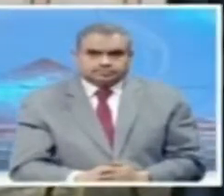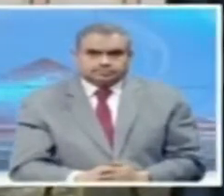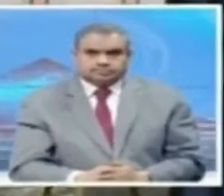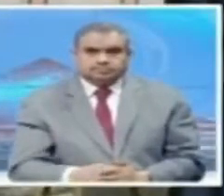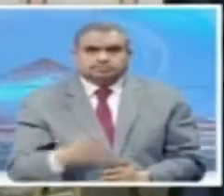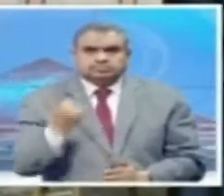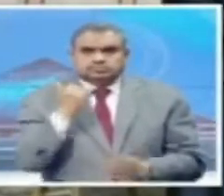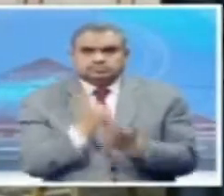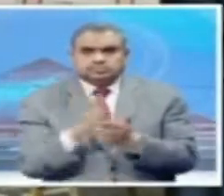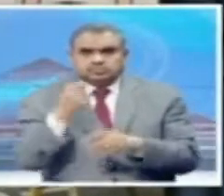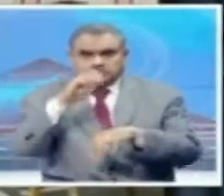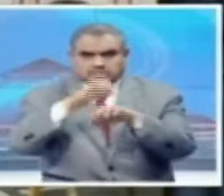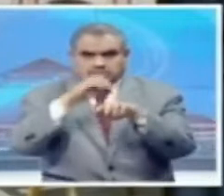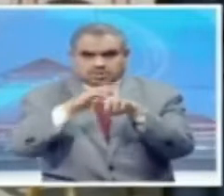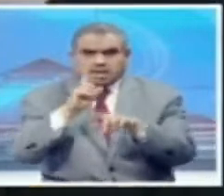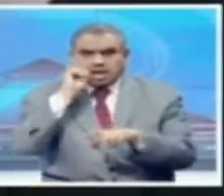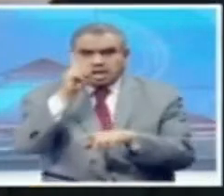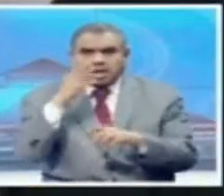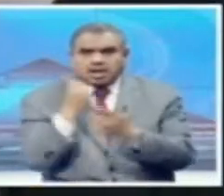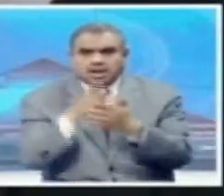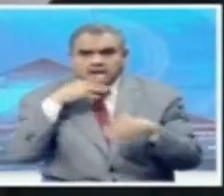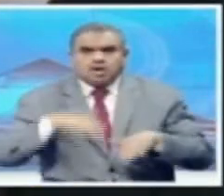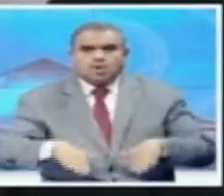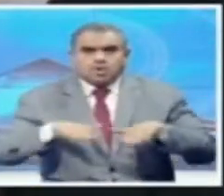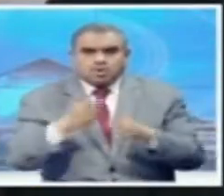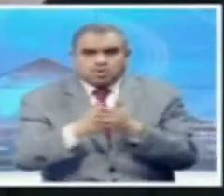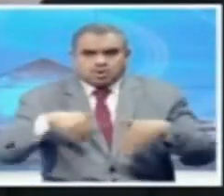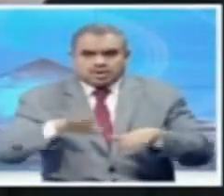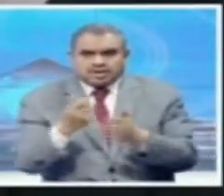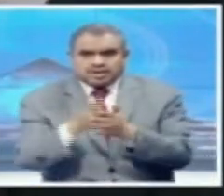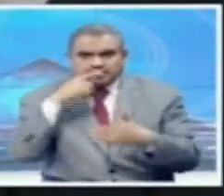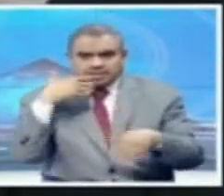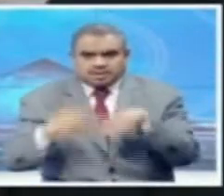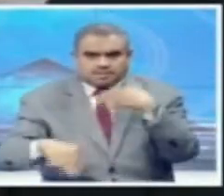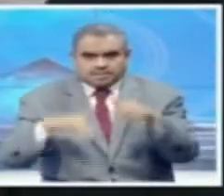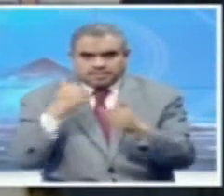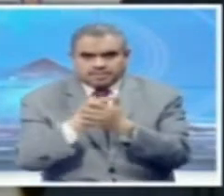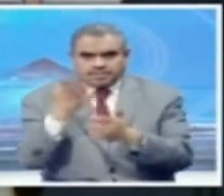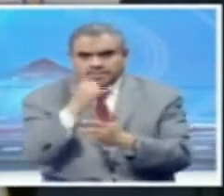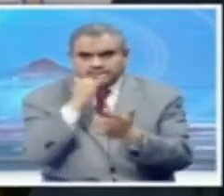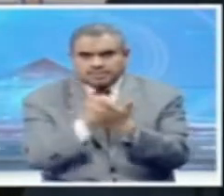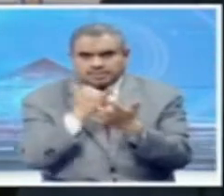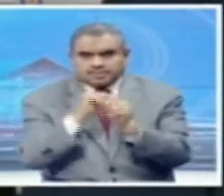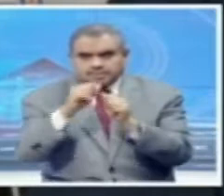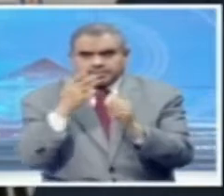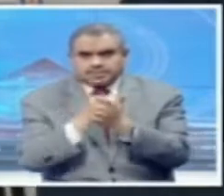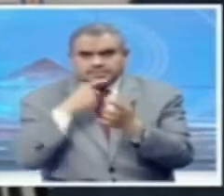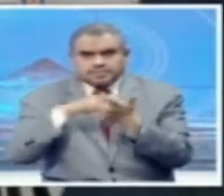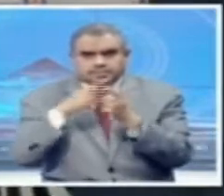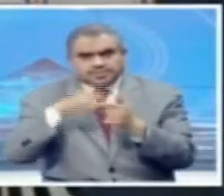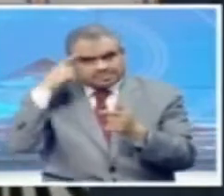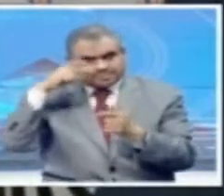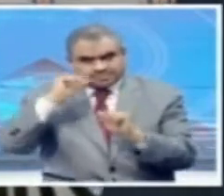انا اول ما جيت طلبت ان انا محتاجه كرسي لابني عشان عنده اعاقه خاصه، يعني عنده ضمور في المخ وكده مش بيقدر